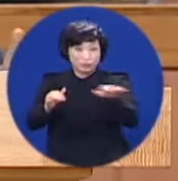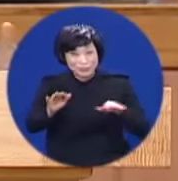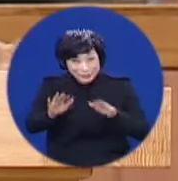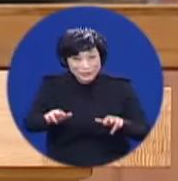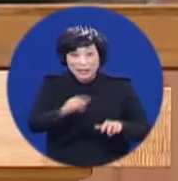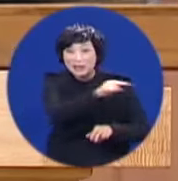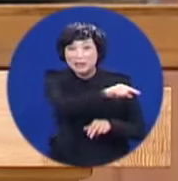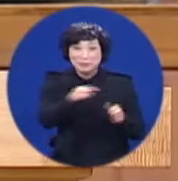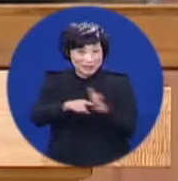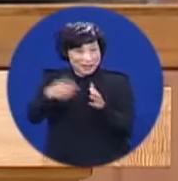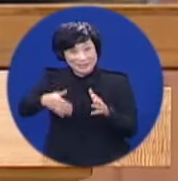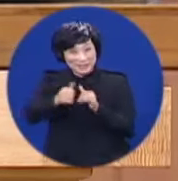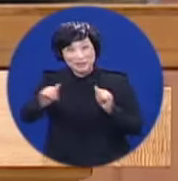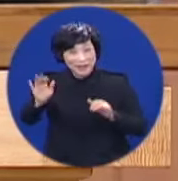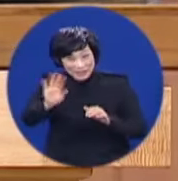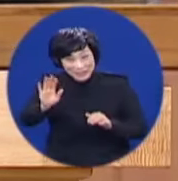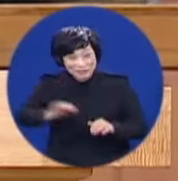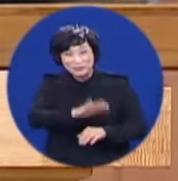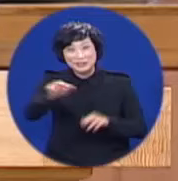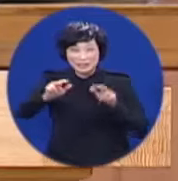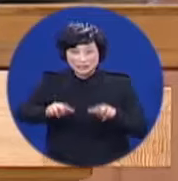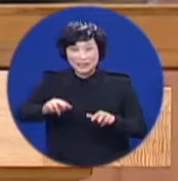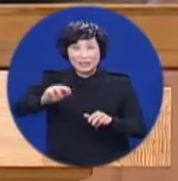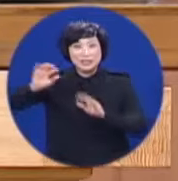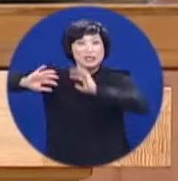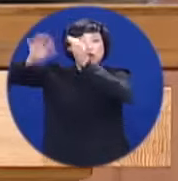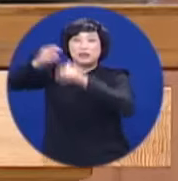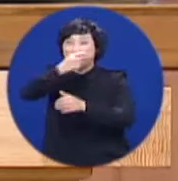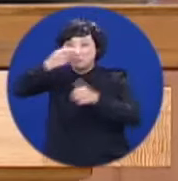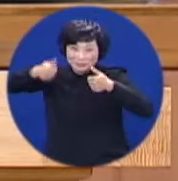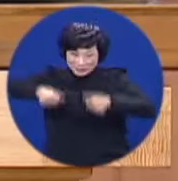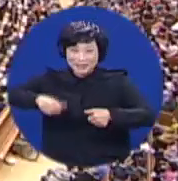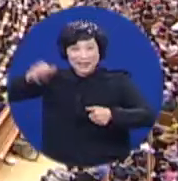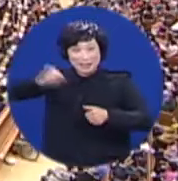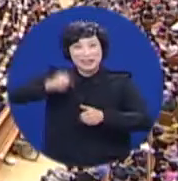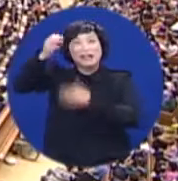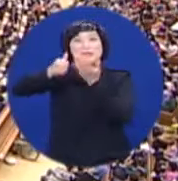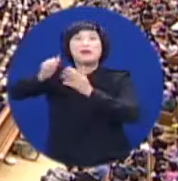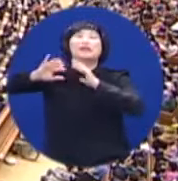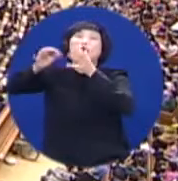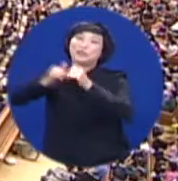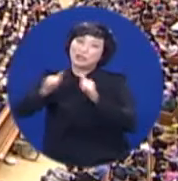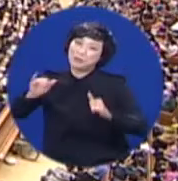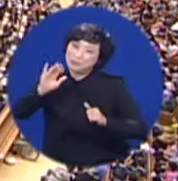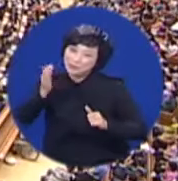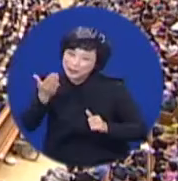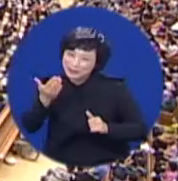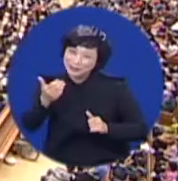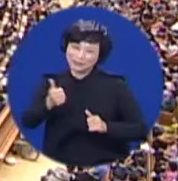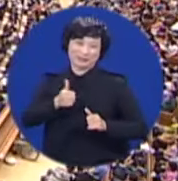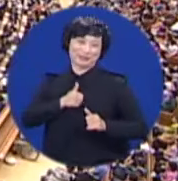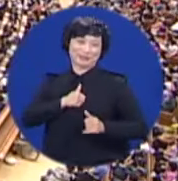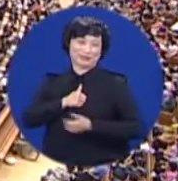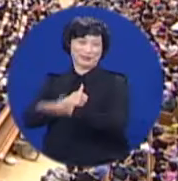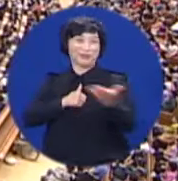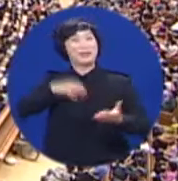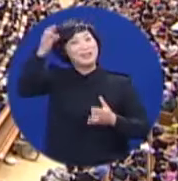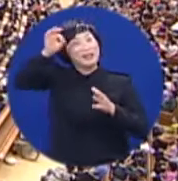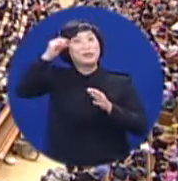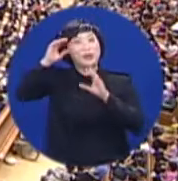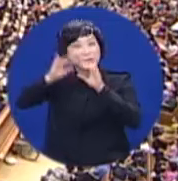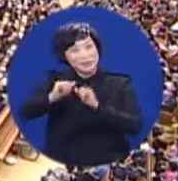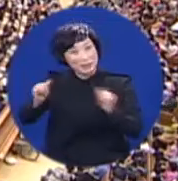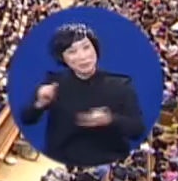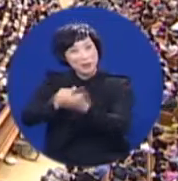아니야. 천국의 시민증을 가진 하나님의 살아라 사람이라 이 말입니다. 인정하시고 동의하시면